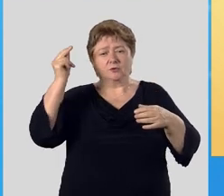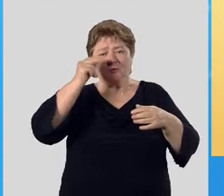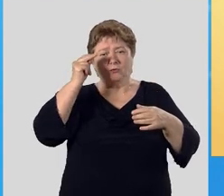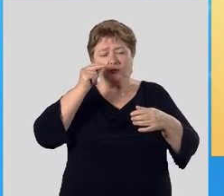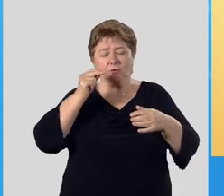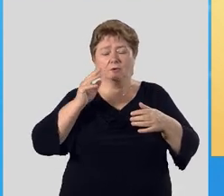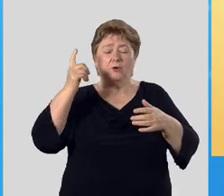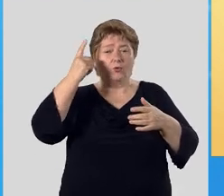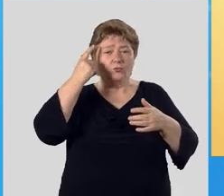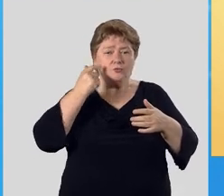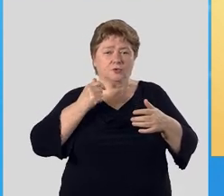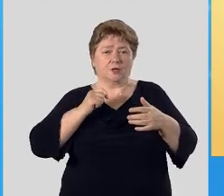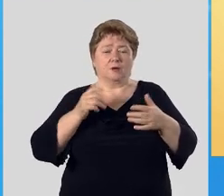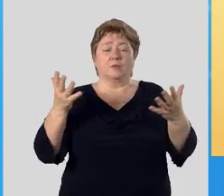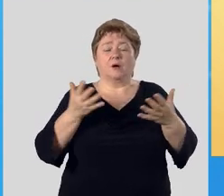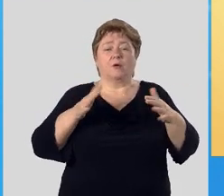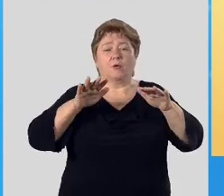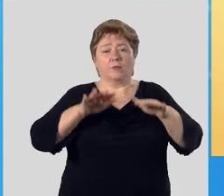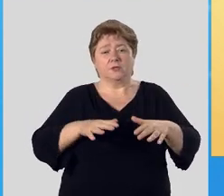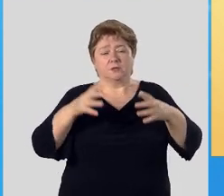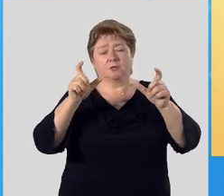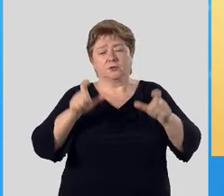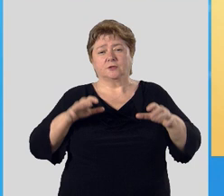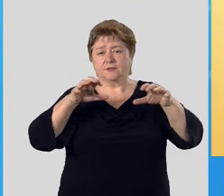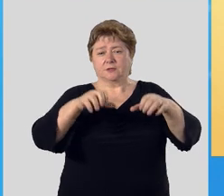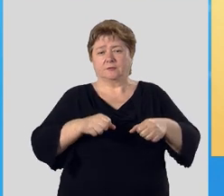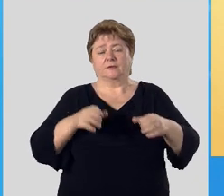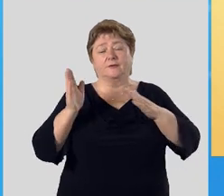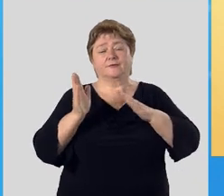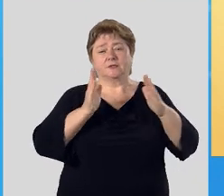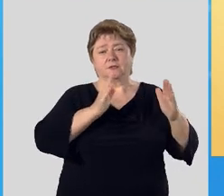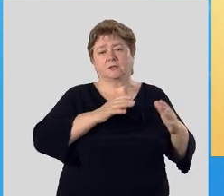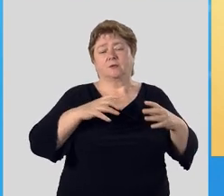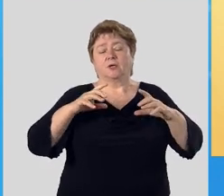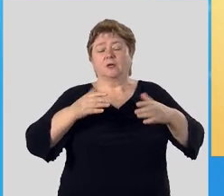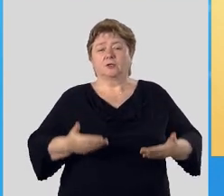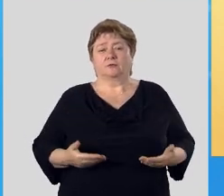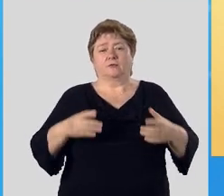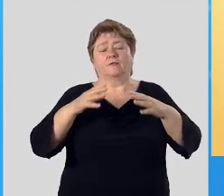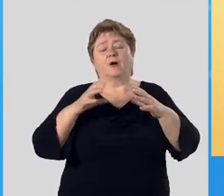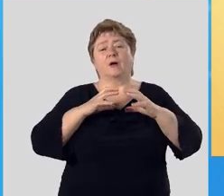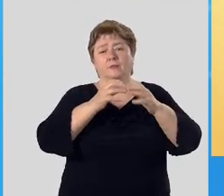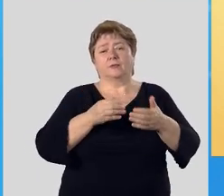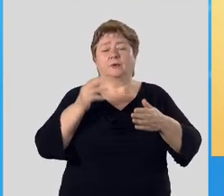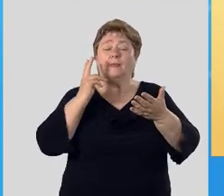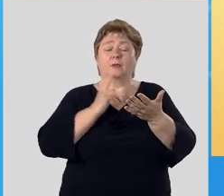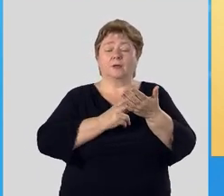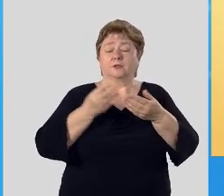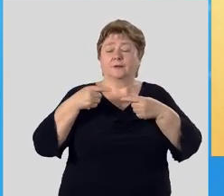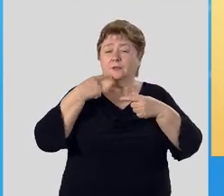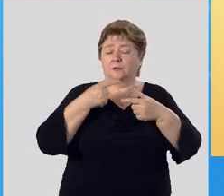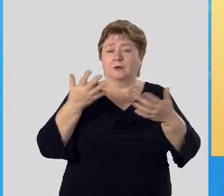уроке мы узнаем какое место человек занимает в системе органического мира приведем доказательство